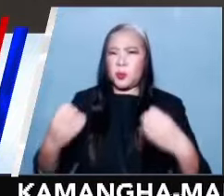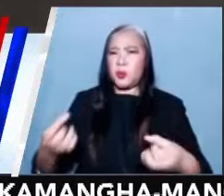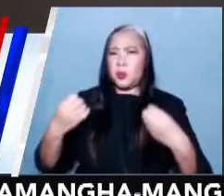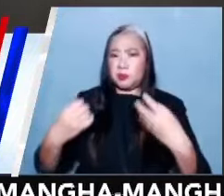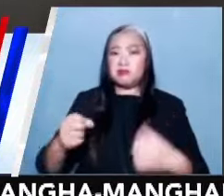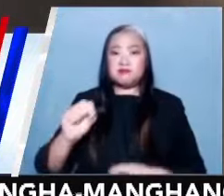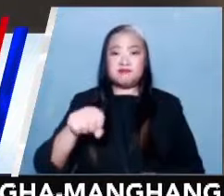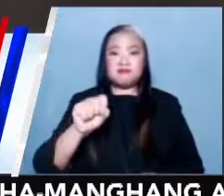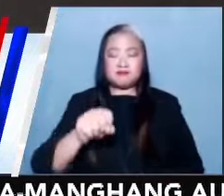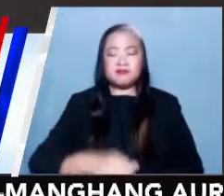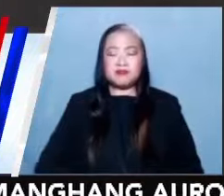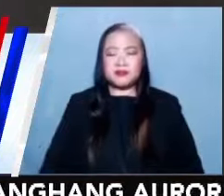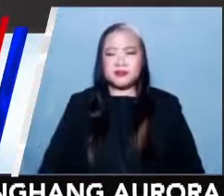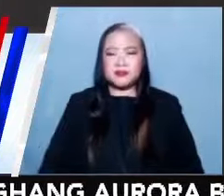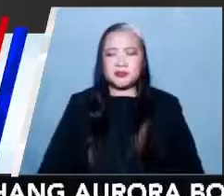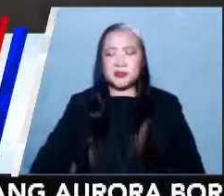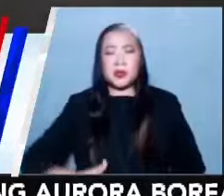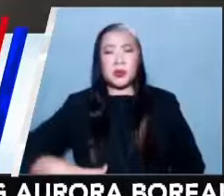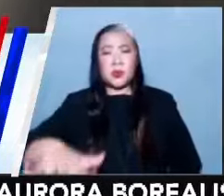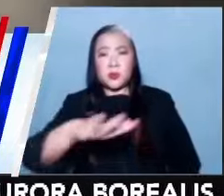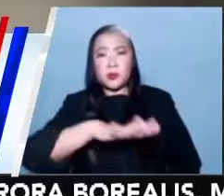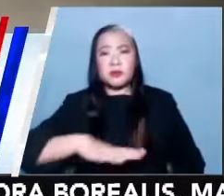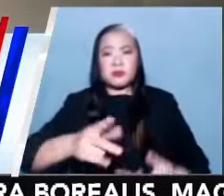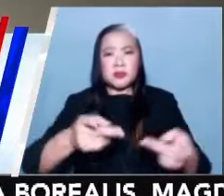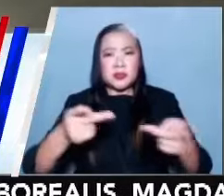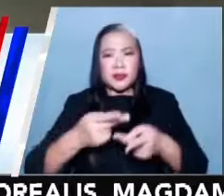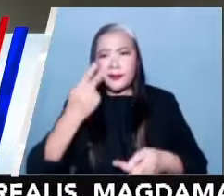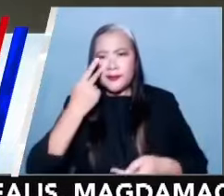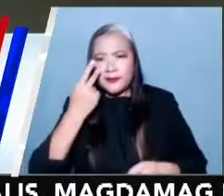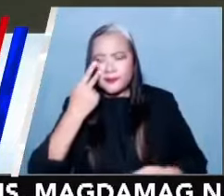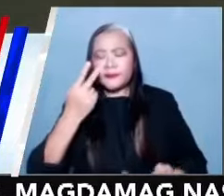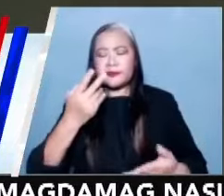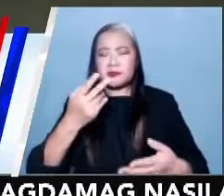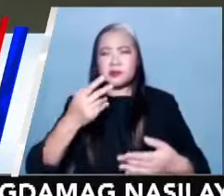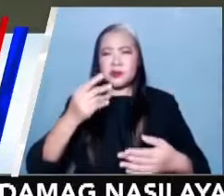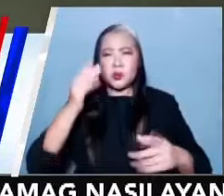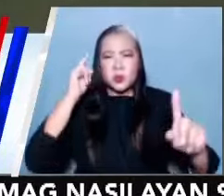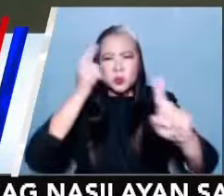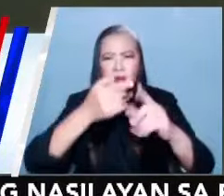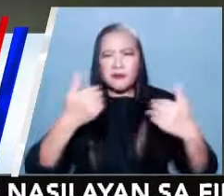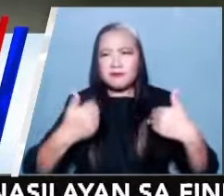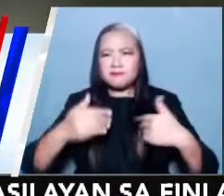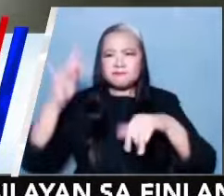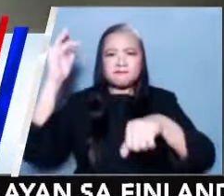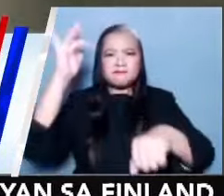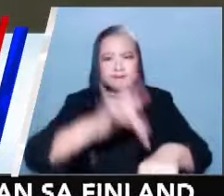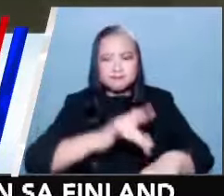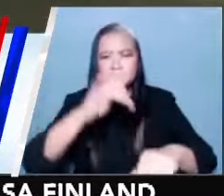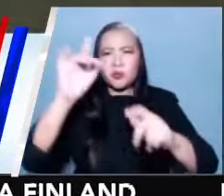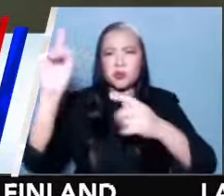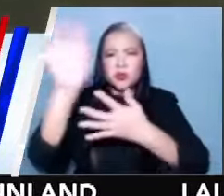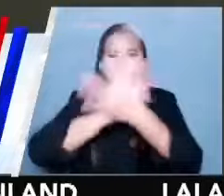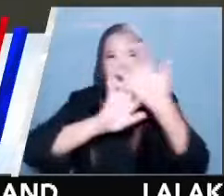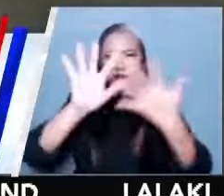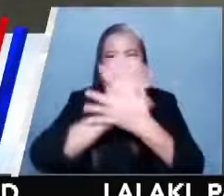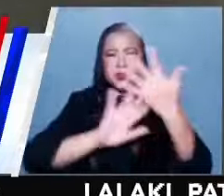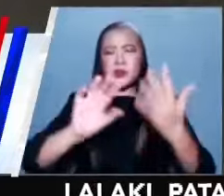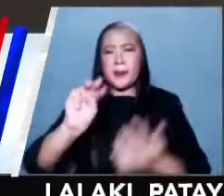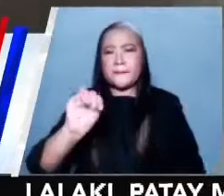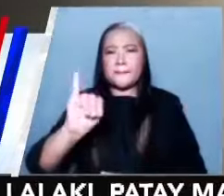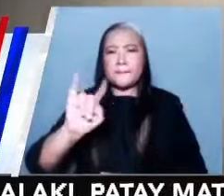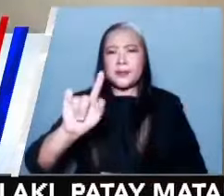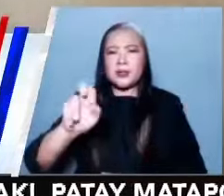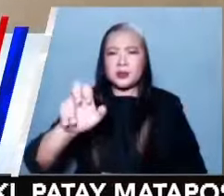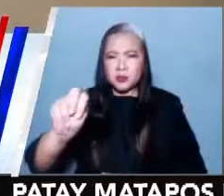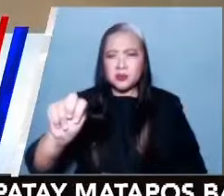po sa mga areas na projected na kung saan magla-landfall ang Hurricane Milton,